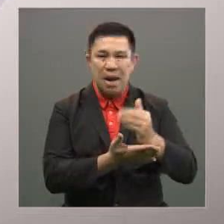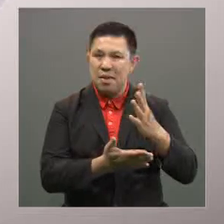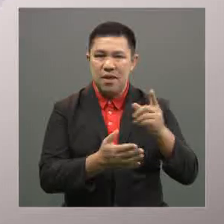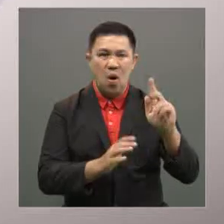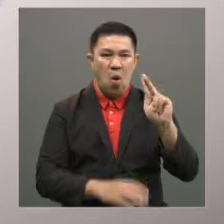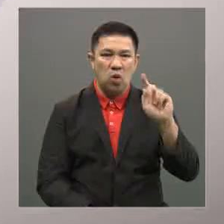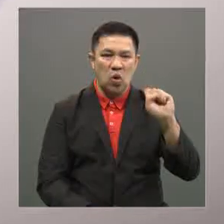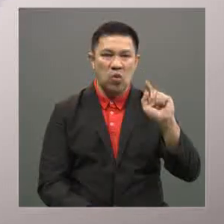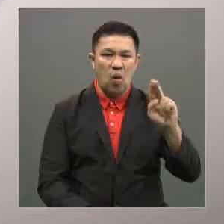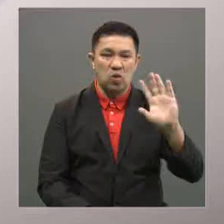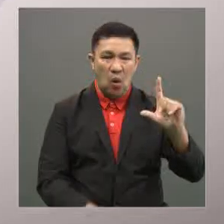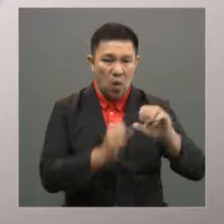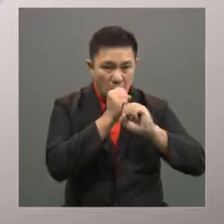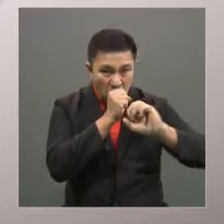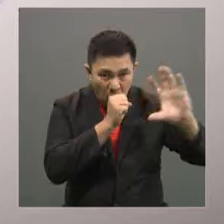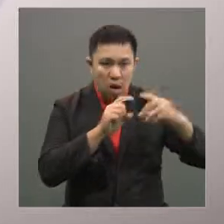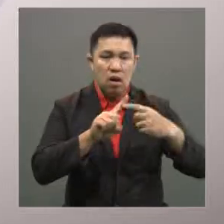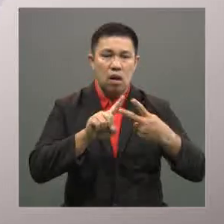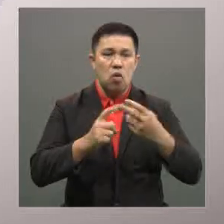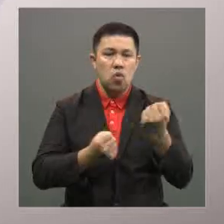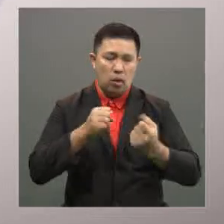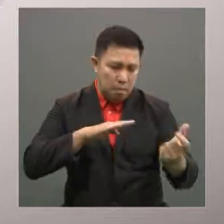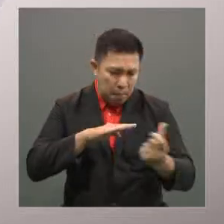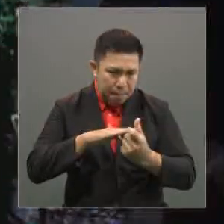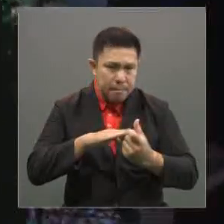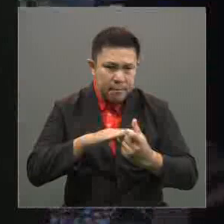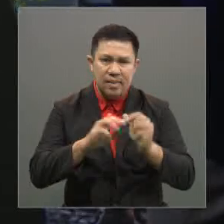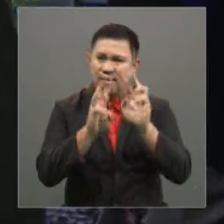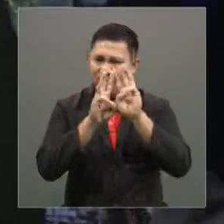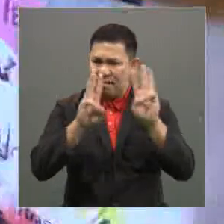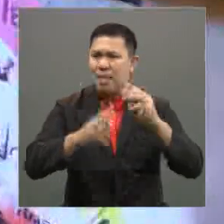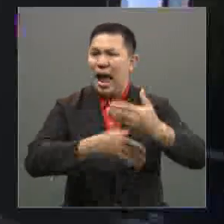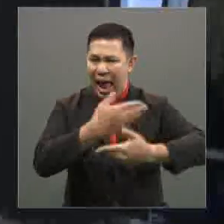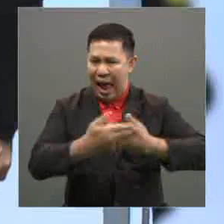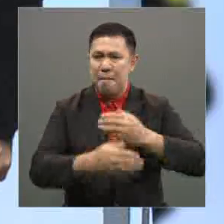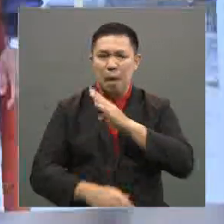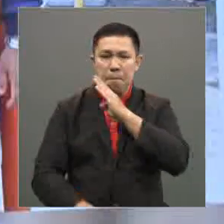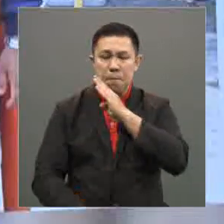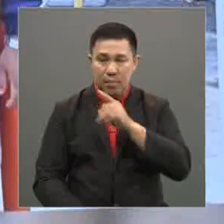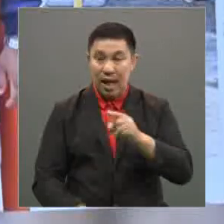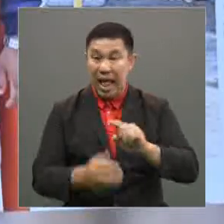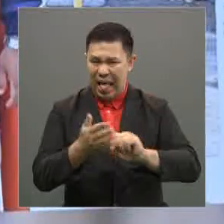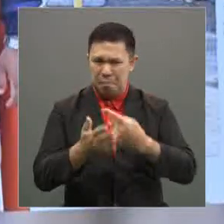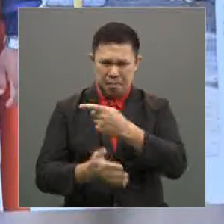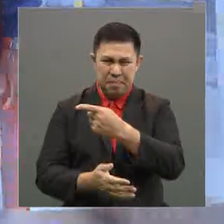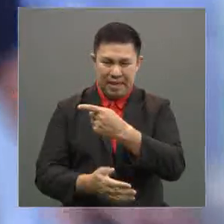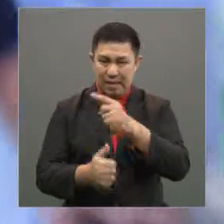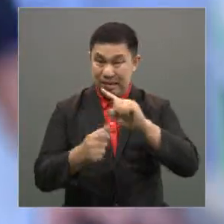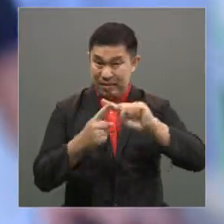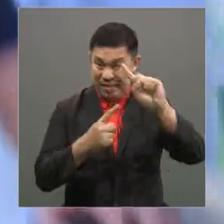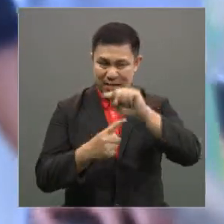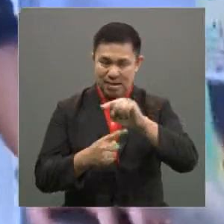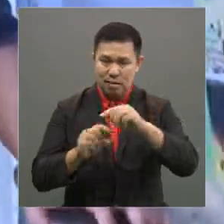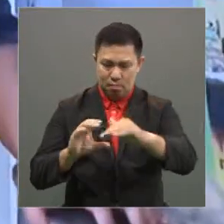รับทำป้ายทะเบียนปลอมผ่านออนไลน์ด้วยนะคะอันแรกเนี่ยที่หลายๆคนน่าจะเคยได้รับใน